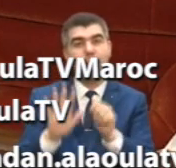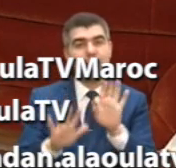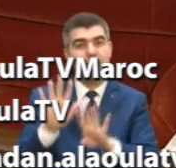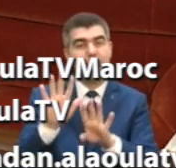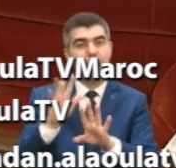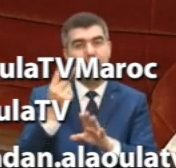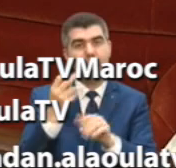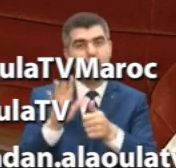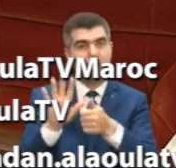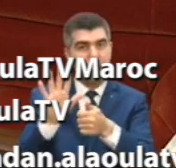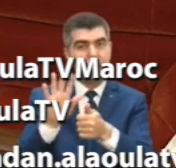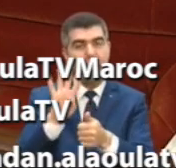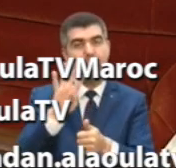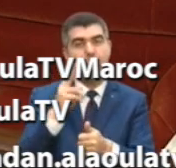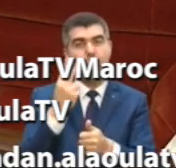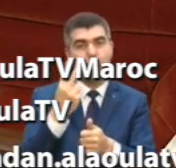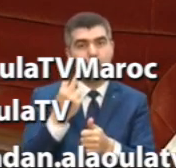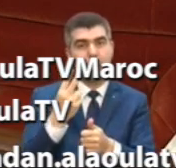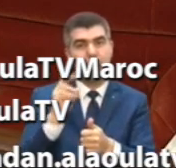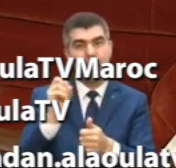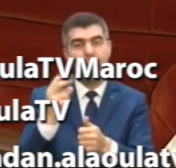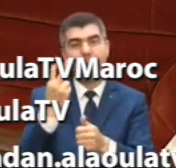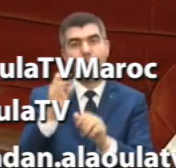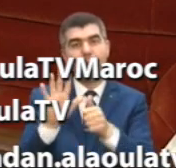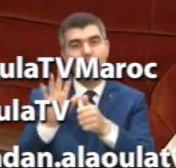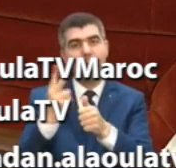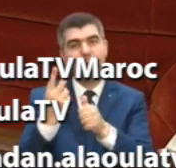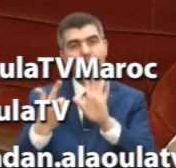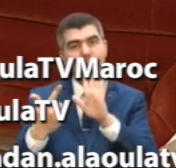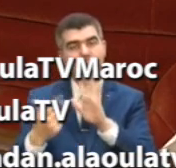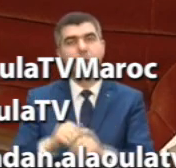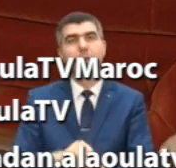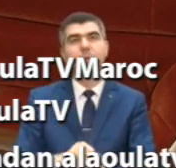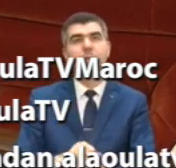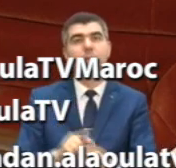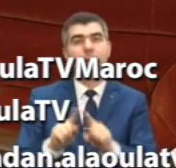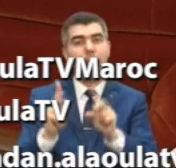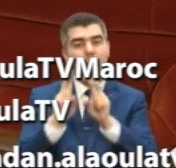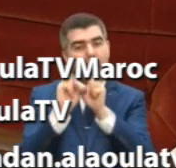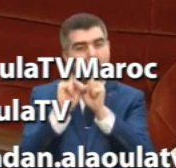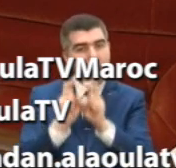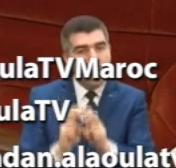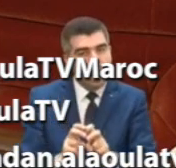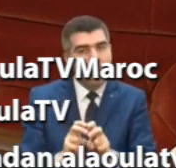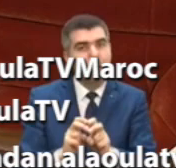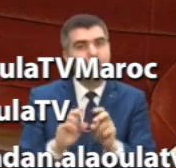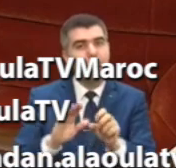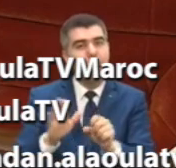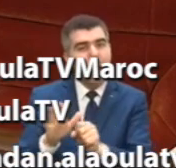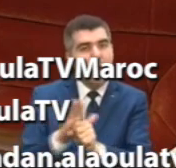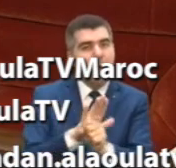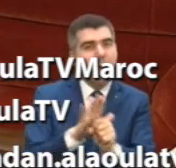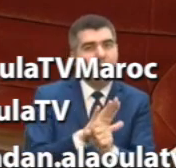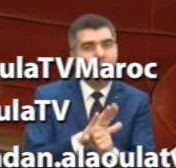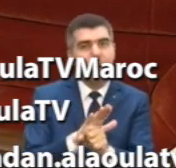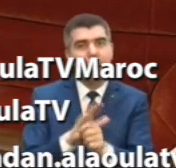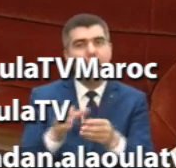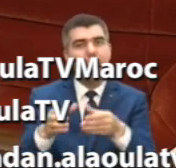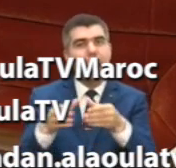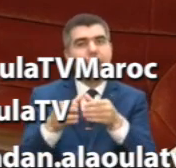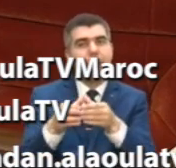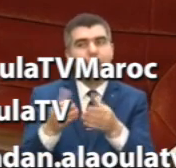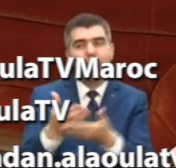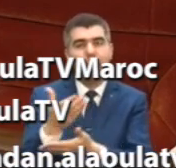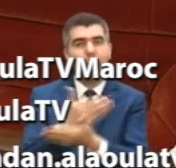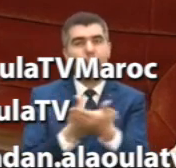2015-2016، 24,000 2016-2017، مما سمح بتقليص الاكتظاظ وتعدد المستويات التعليمية